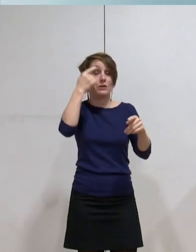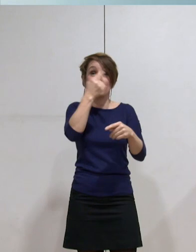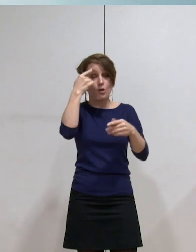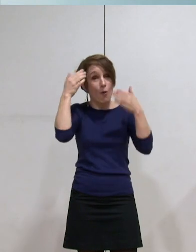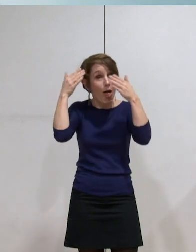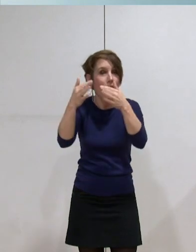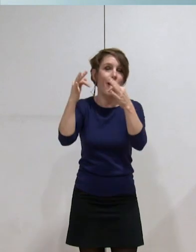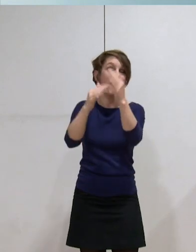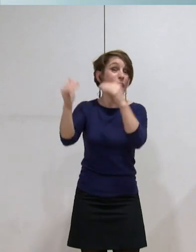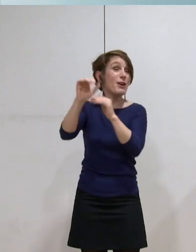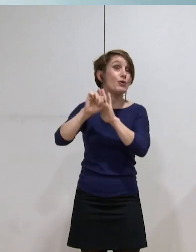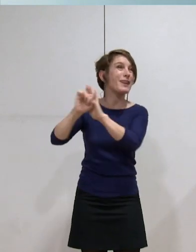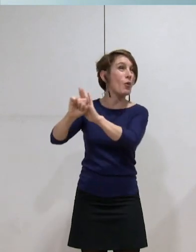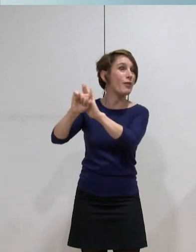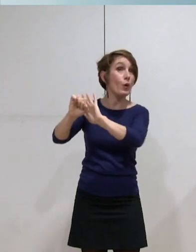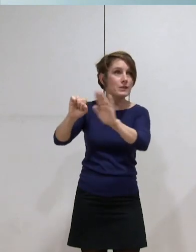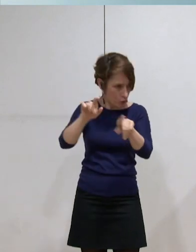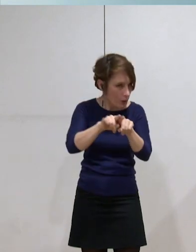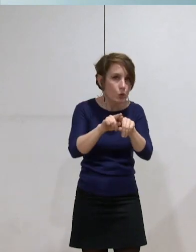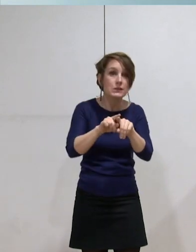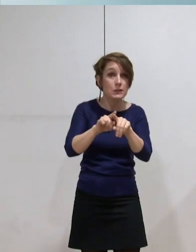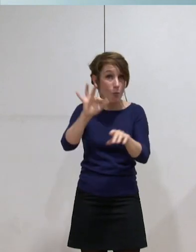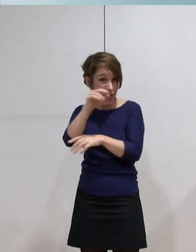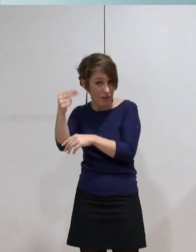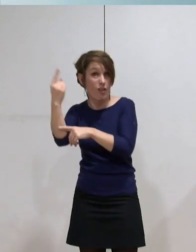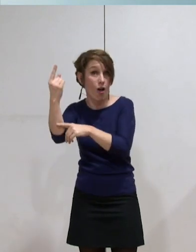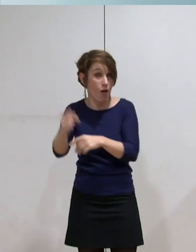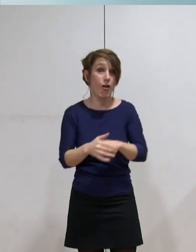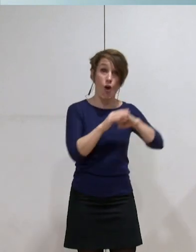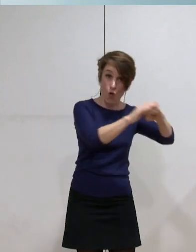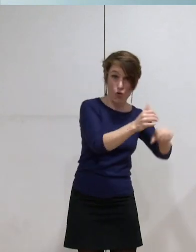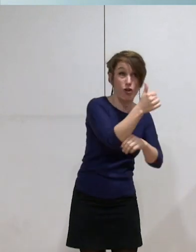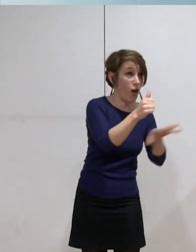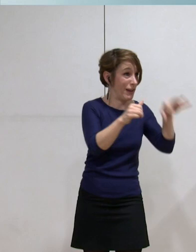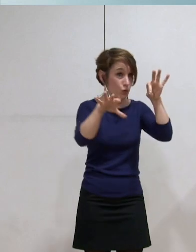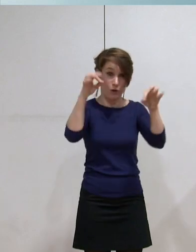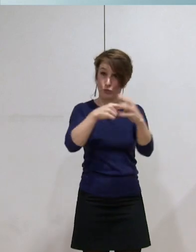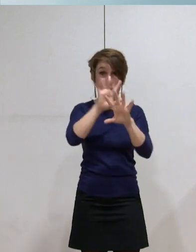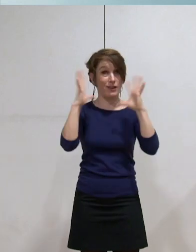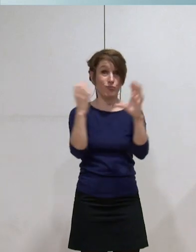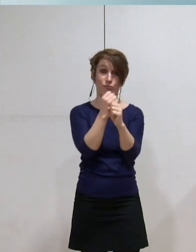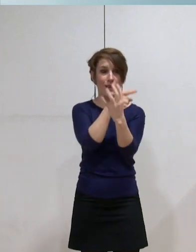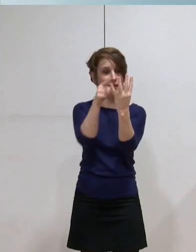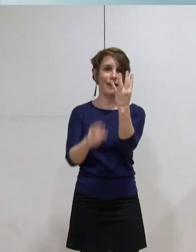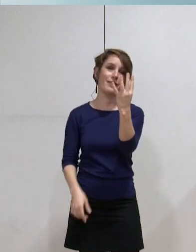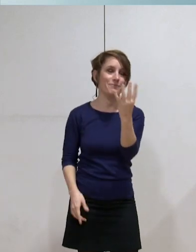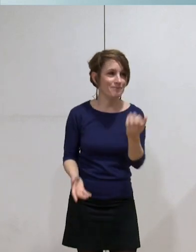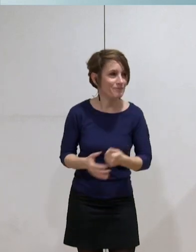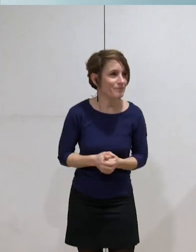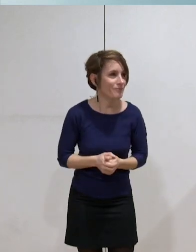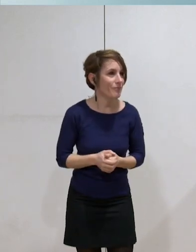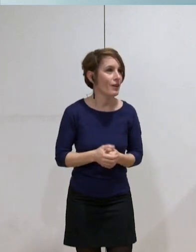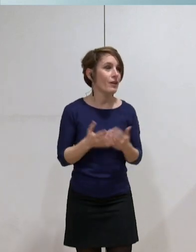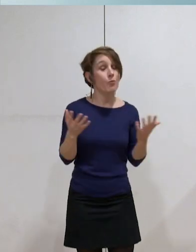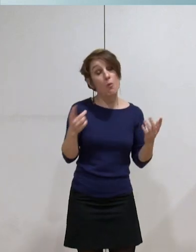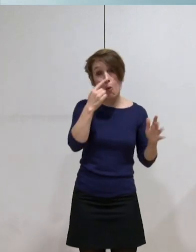régional voyez je trop focalisé euh ça dépend où oui je pense que tout le monde